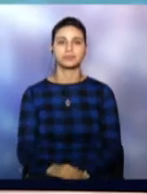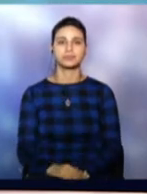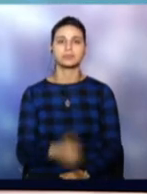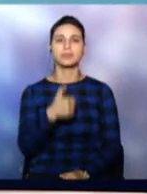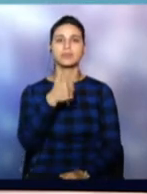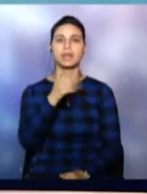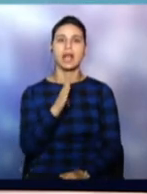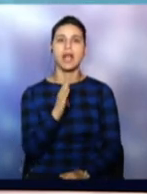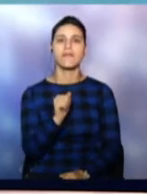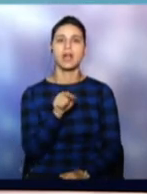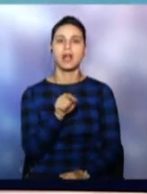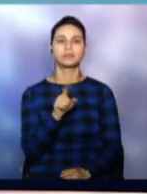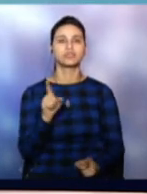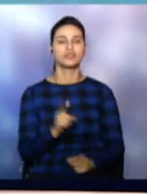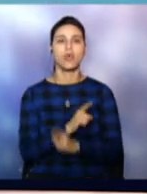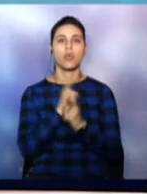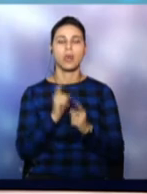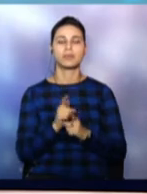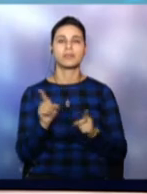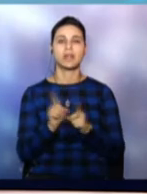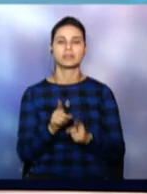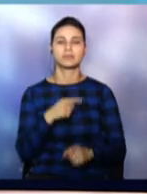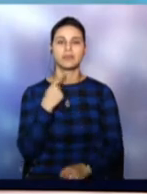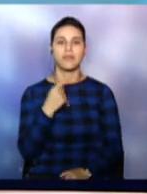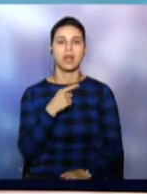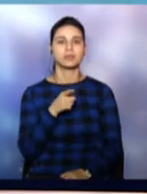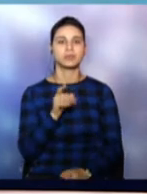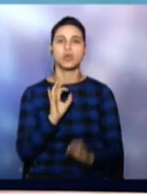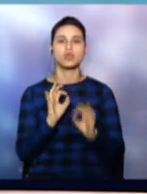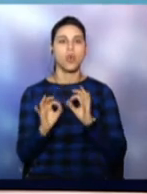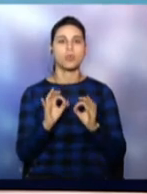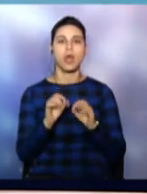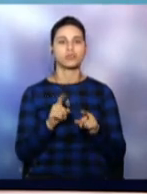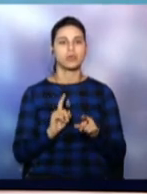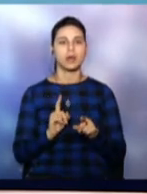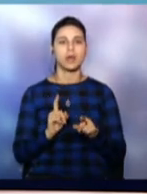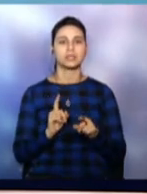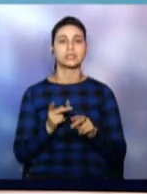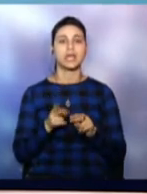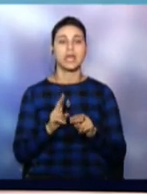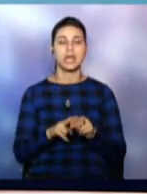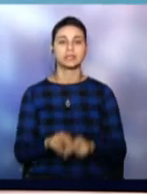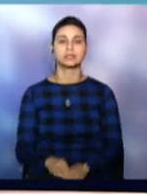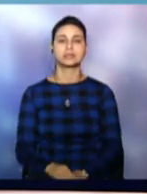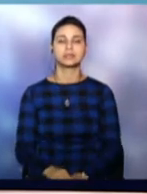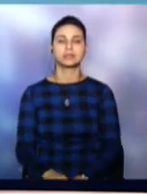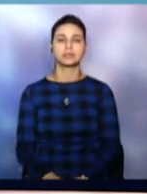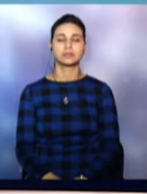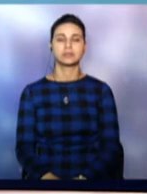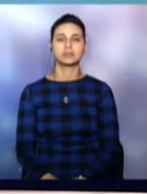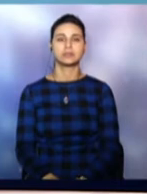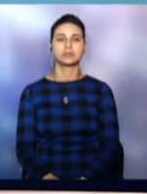კოფეინის ჩვეულებრივი, ასე ვთქვათ, რეაქცია. ეს